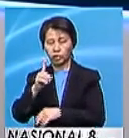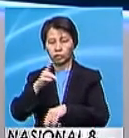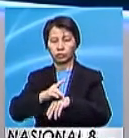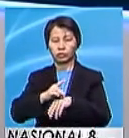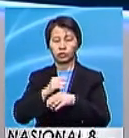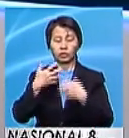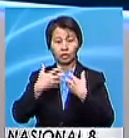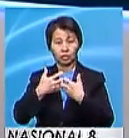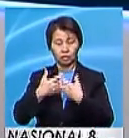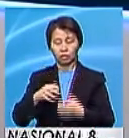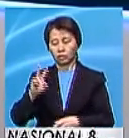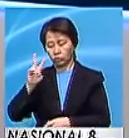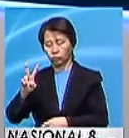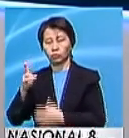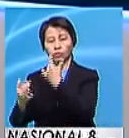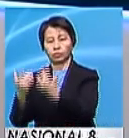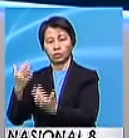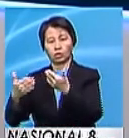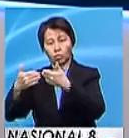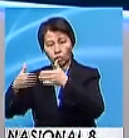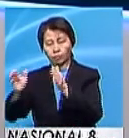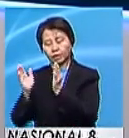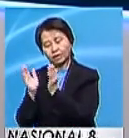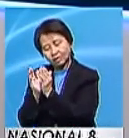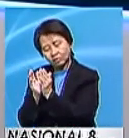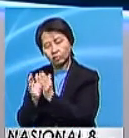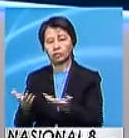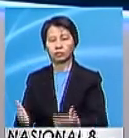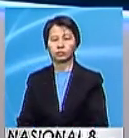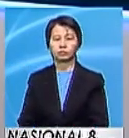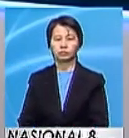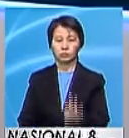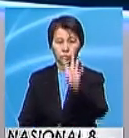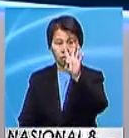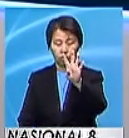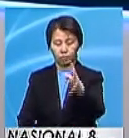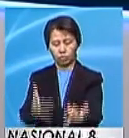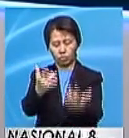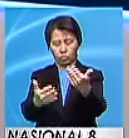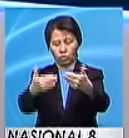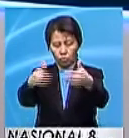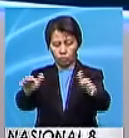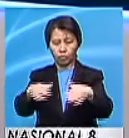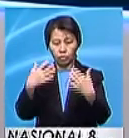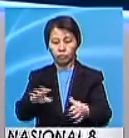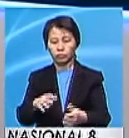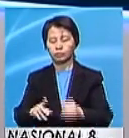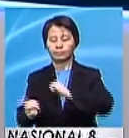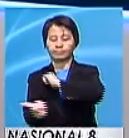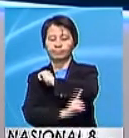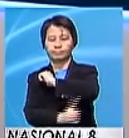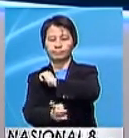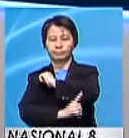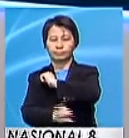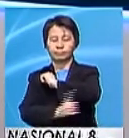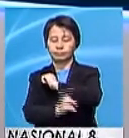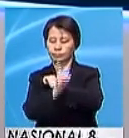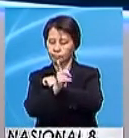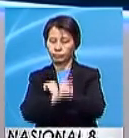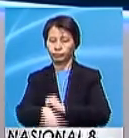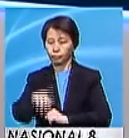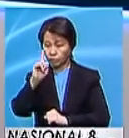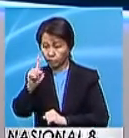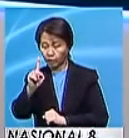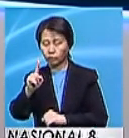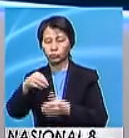industri dan 2 kes pembakaran terbuka kecil. Dan sebanyak 4 kes pembakaran terbuka telah dikenakan tindakan kompaun. Satu